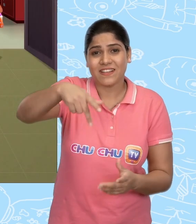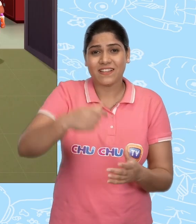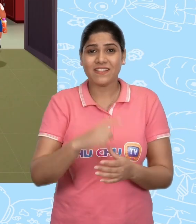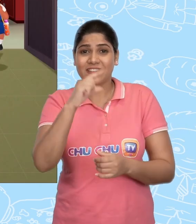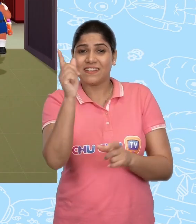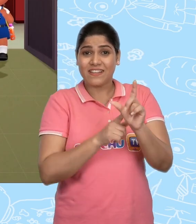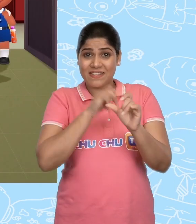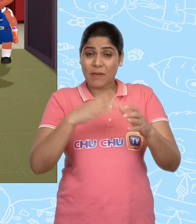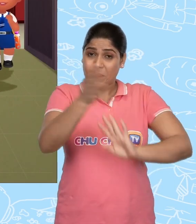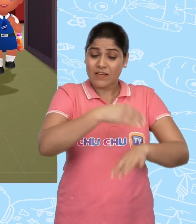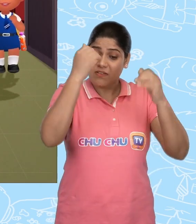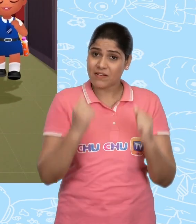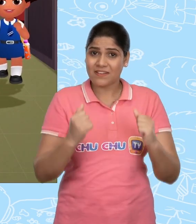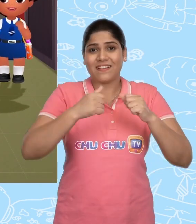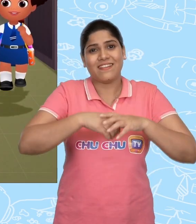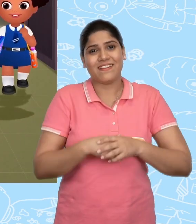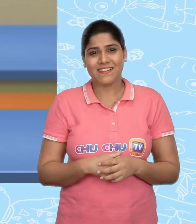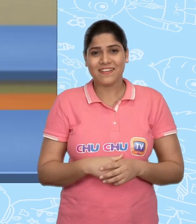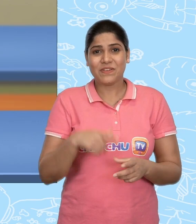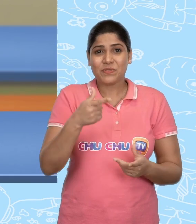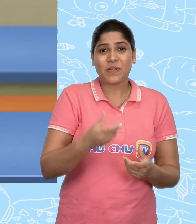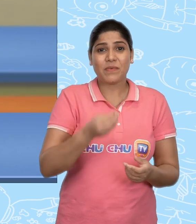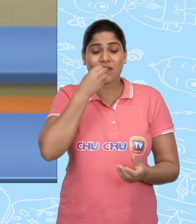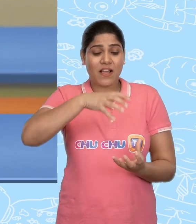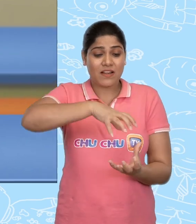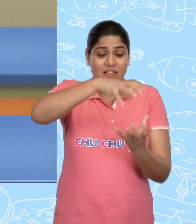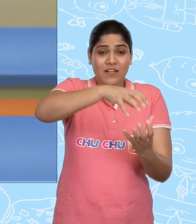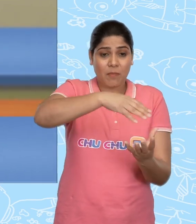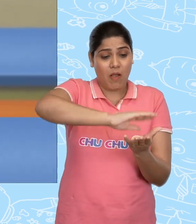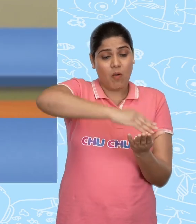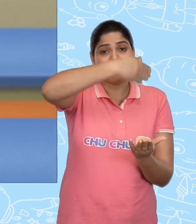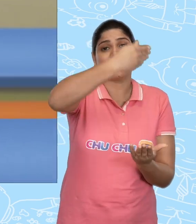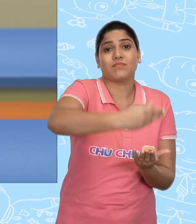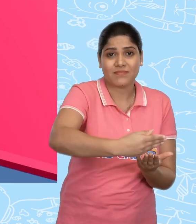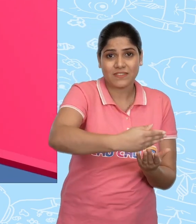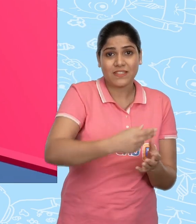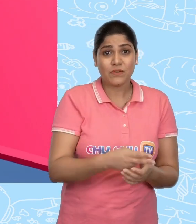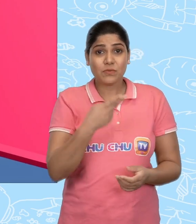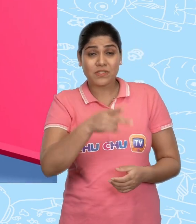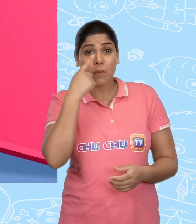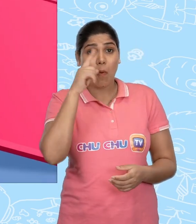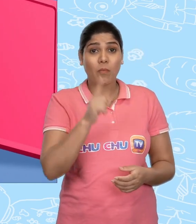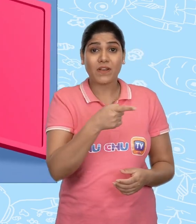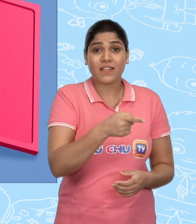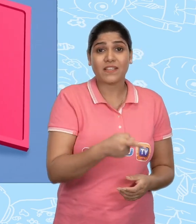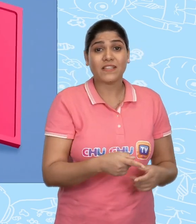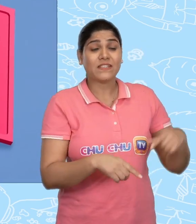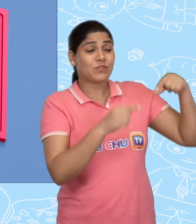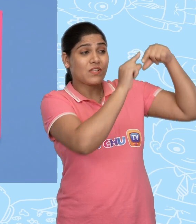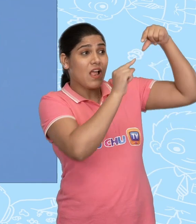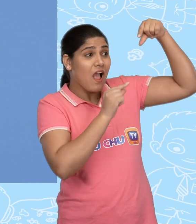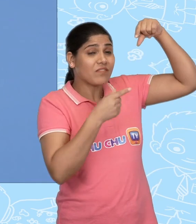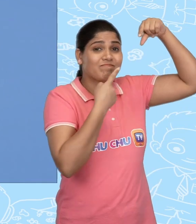लगे। कसली पहले से ही वहाँ था और उसने अपना खाने का डिब्बा खोल लिया था। उसकी मॉम ने